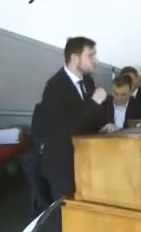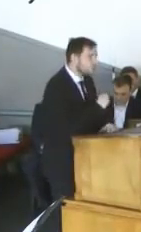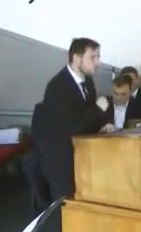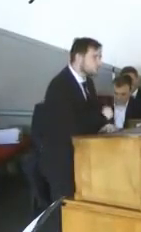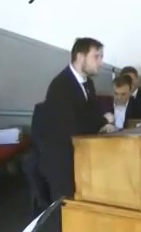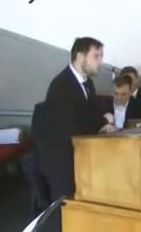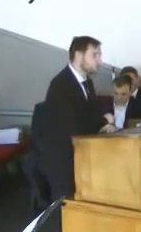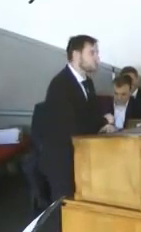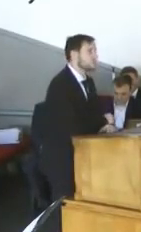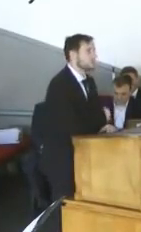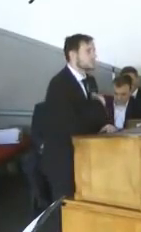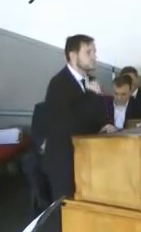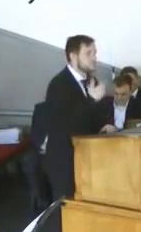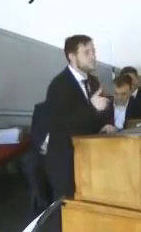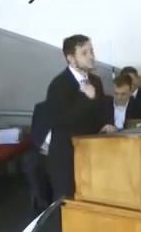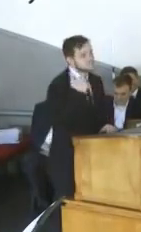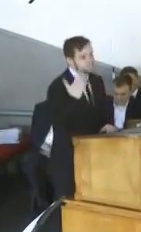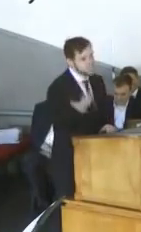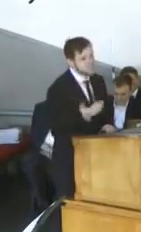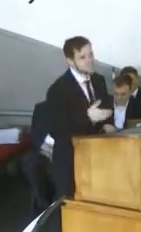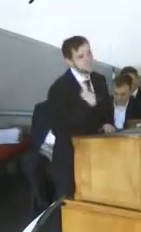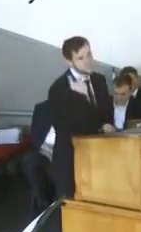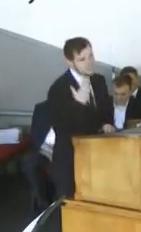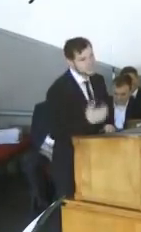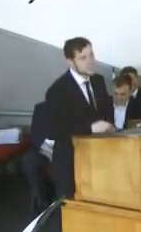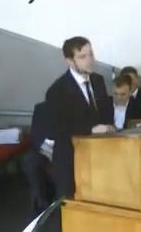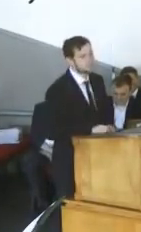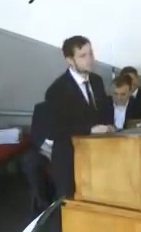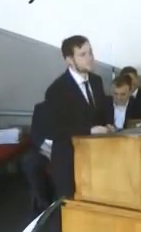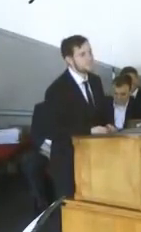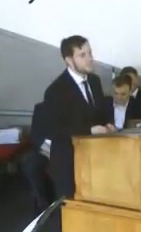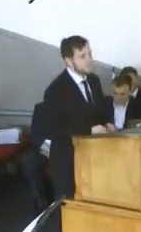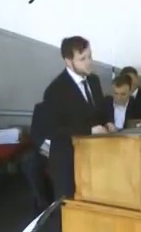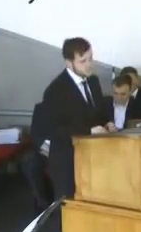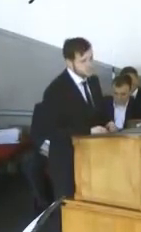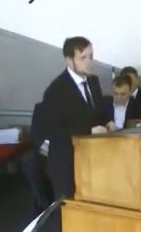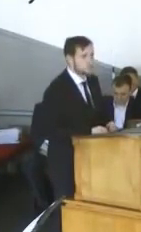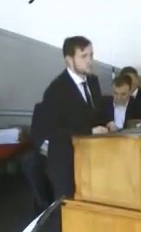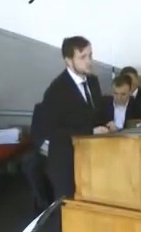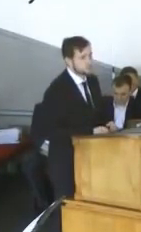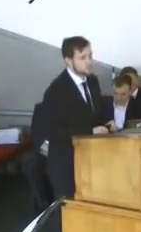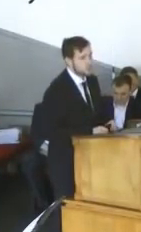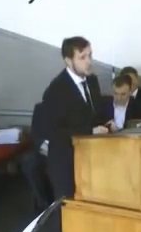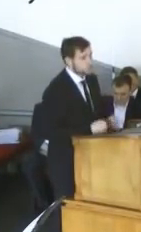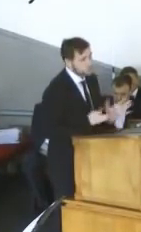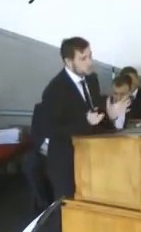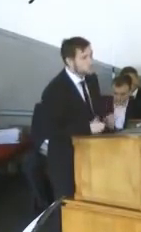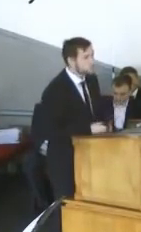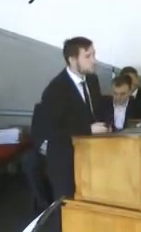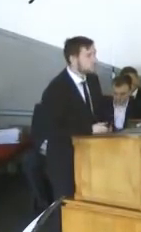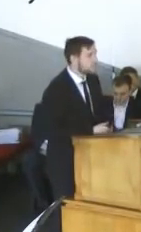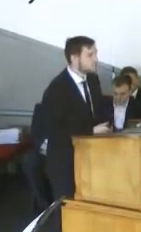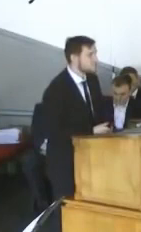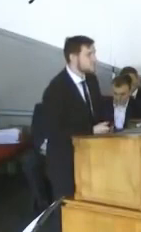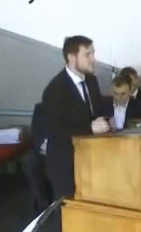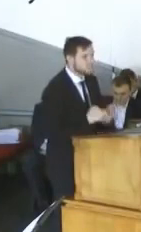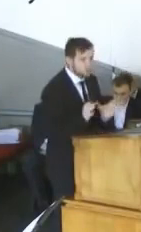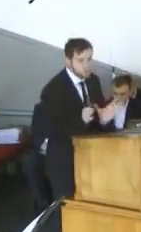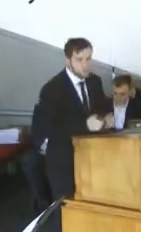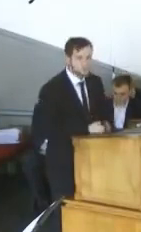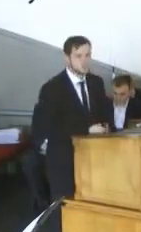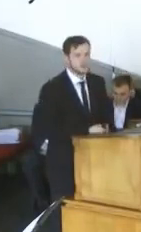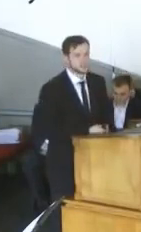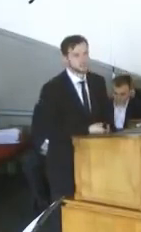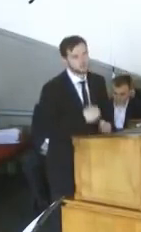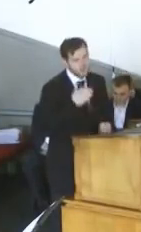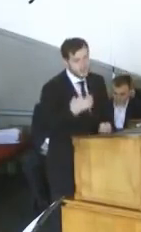вже Господь діє в житті, в серцях людей через своє слово. Тому ми щиро вдячні кожному